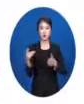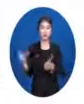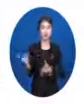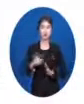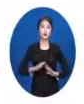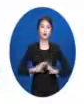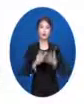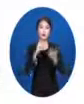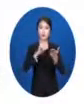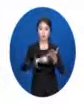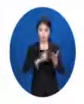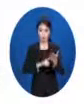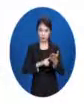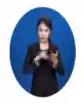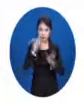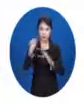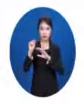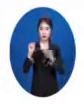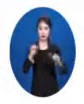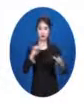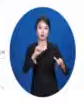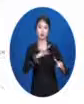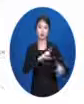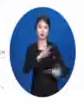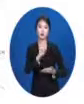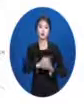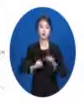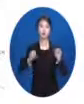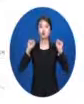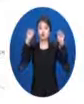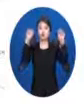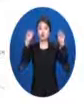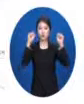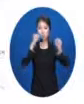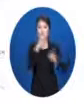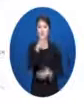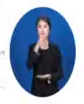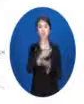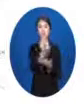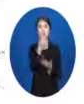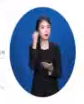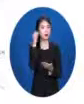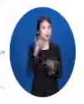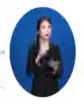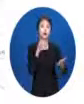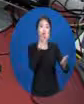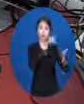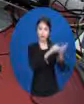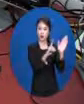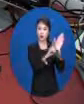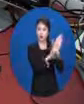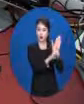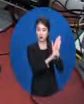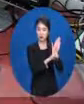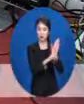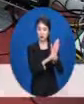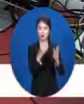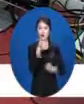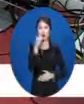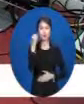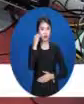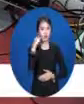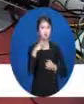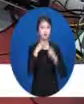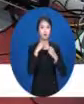조기 건설을 촉구하는 1만인 서명운동을 우선 천안시 홈페이지를 통해 전개하고 온라인 서명운동과